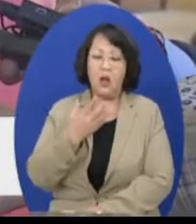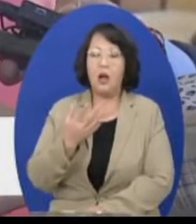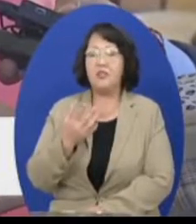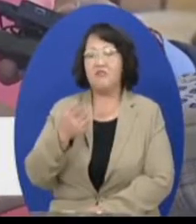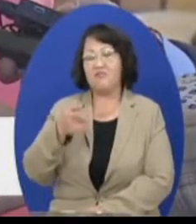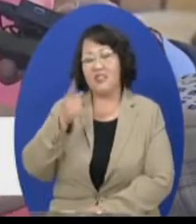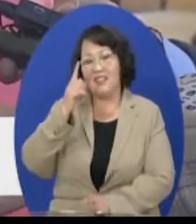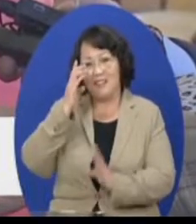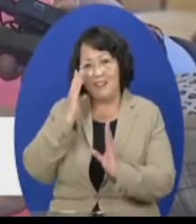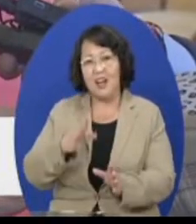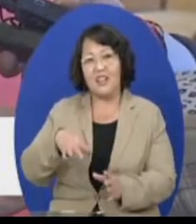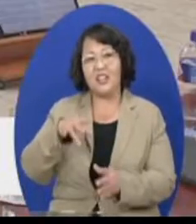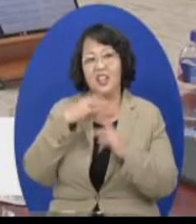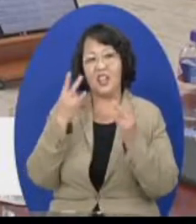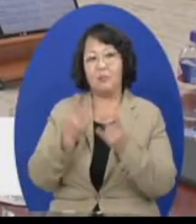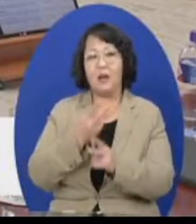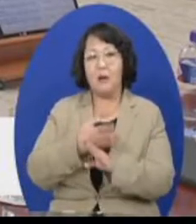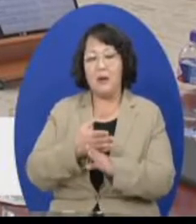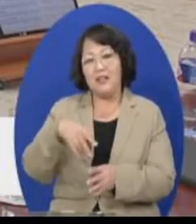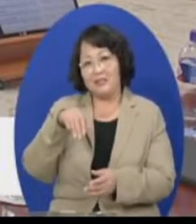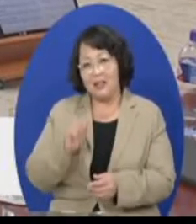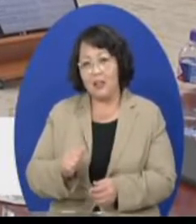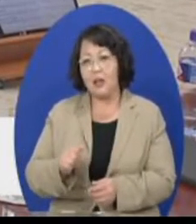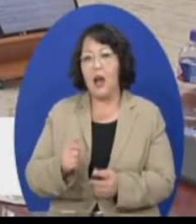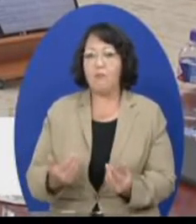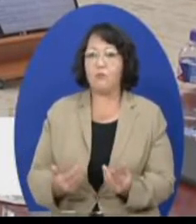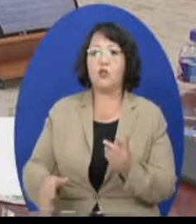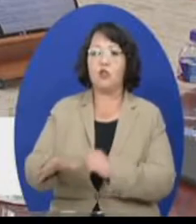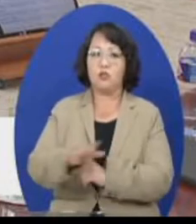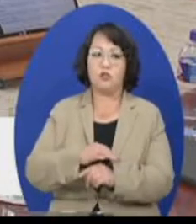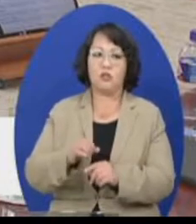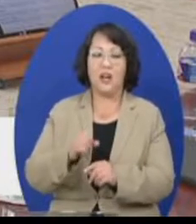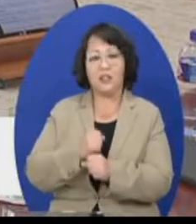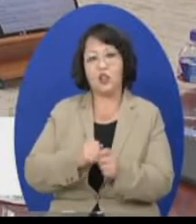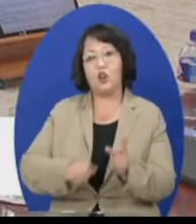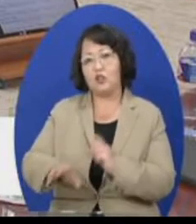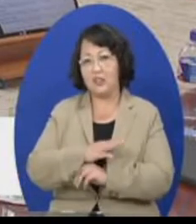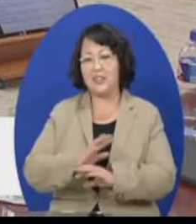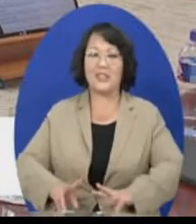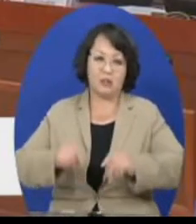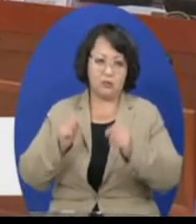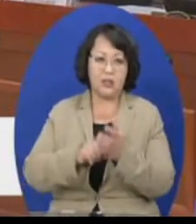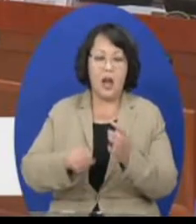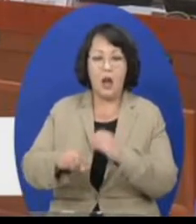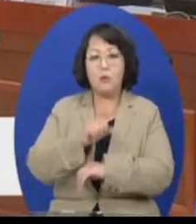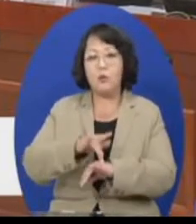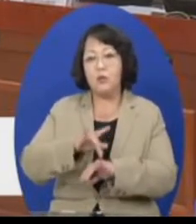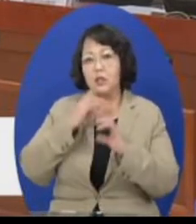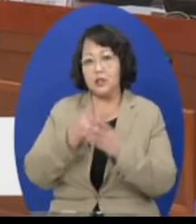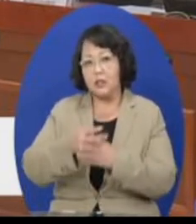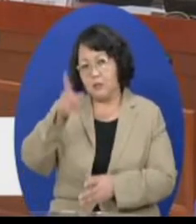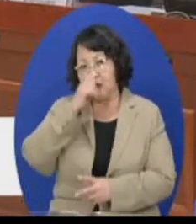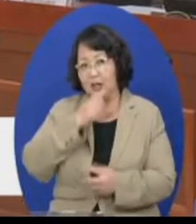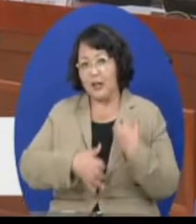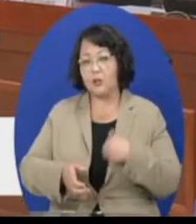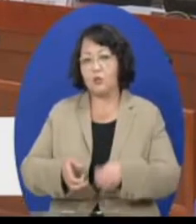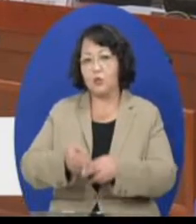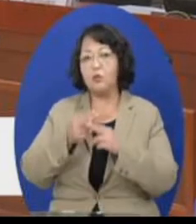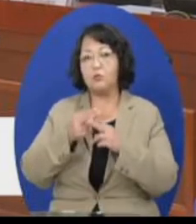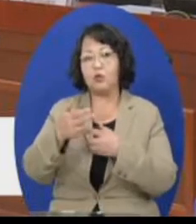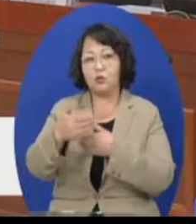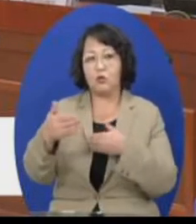хангамж тэгээ нөхцөлийг сайжруулах асуудал чухлаа. Цаашид аймгийн төвүүдийн нэгдсэн эмнэлгүүдийн яаралтай тусламжийн тасгуудыг